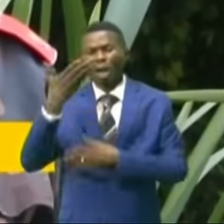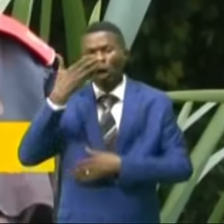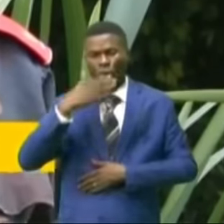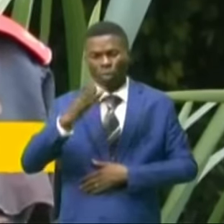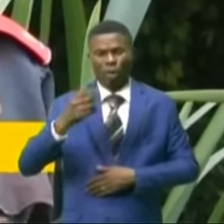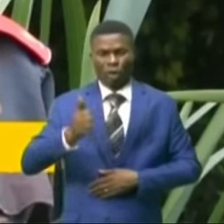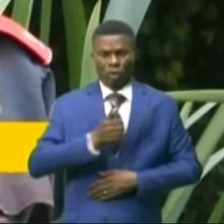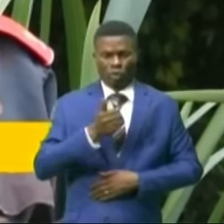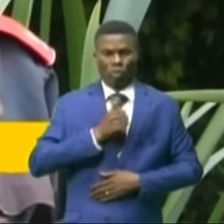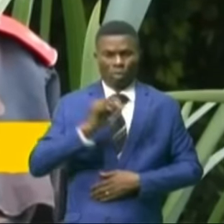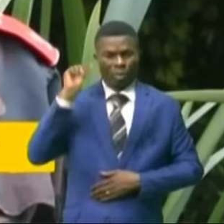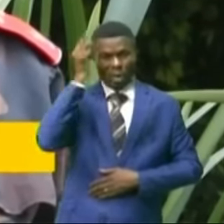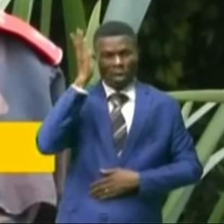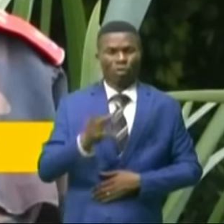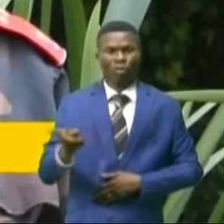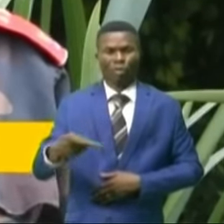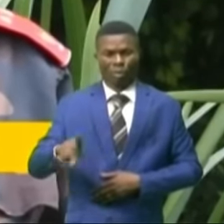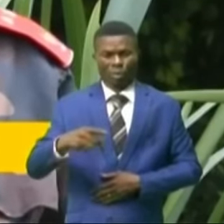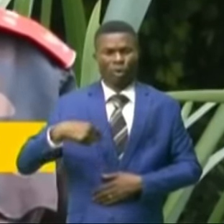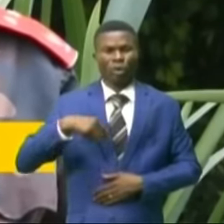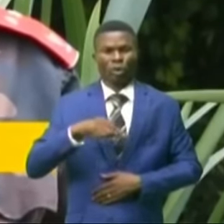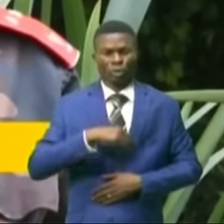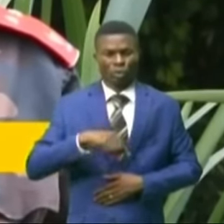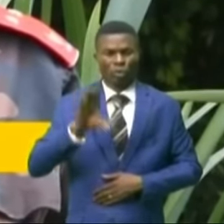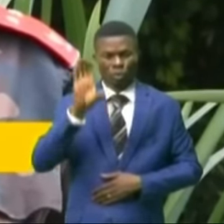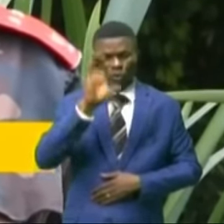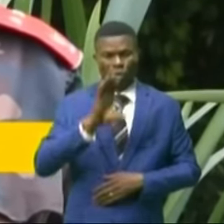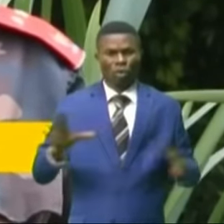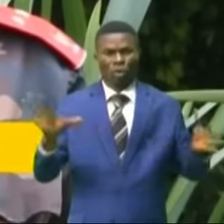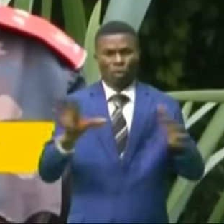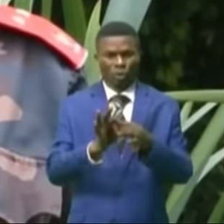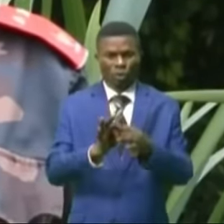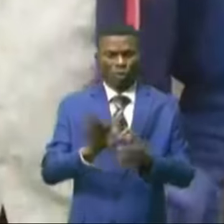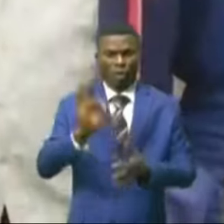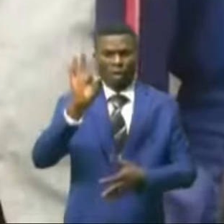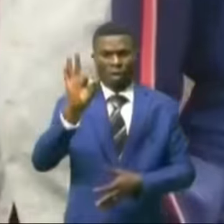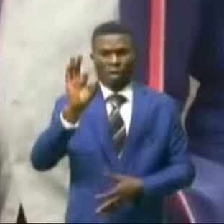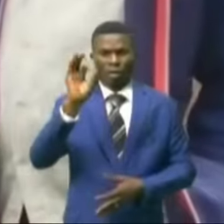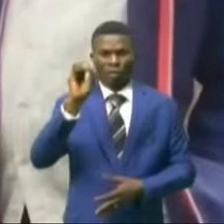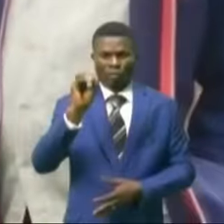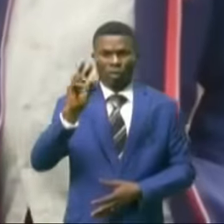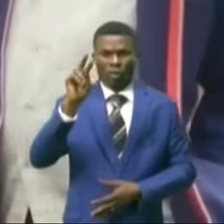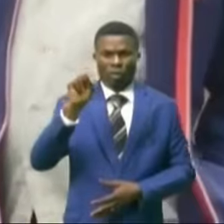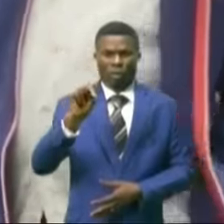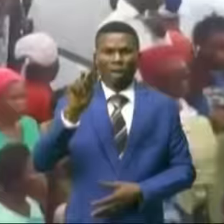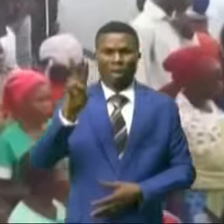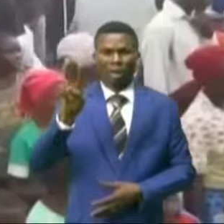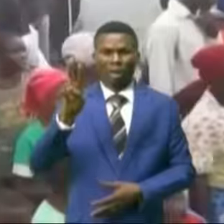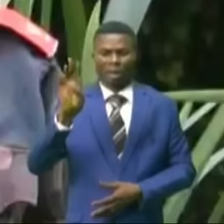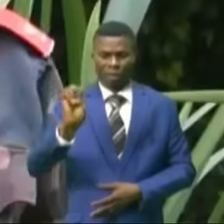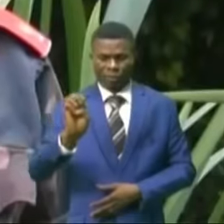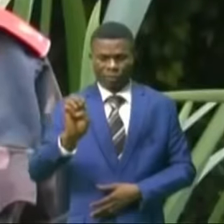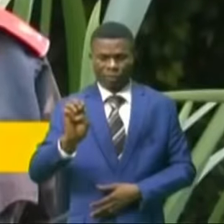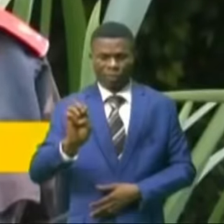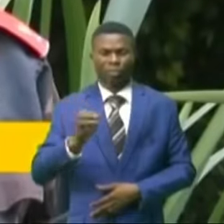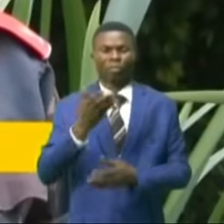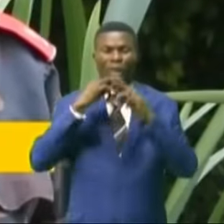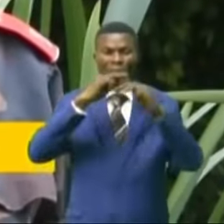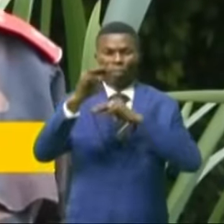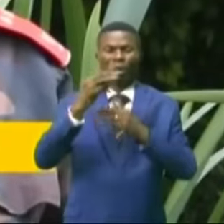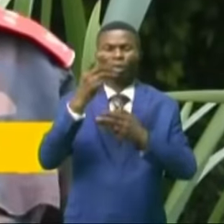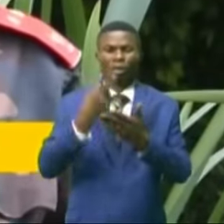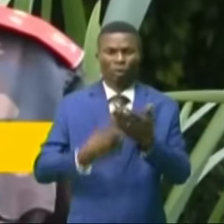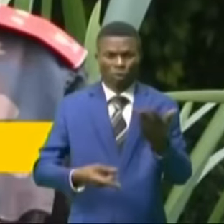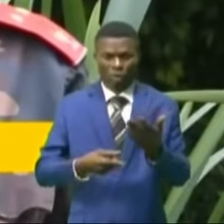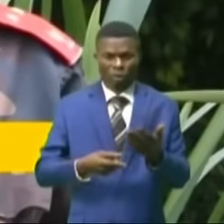aussi, gouvernement provincial, nous allons toujours être ensemble avec Fonds Narev. Il appelle à plus de résilience. Le message, c'est en fait